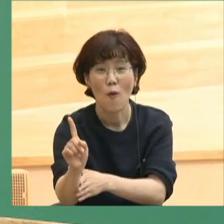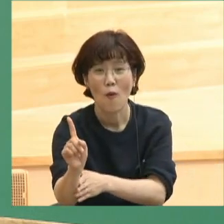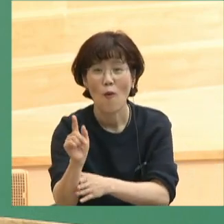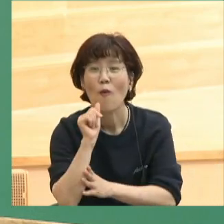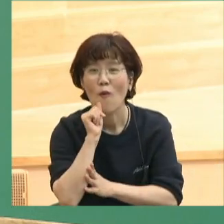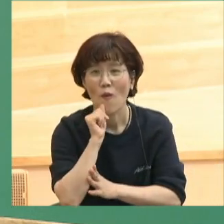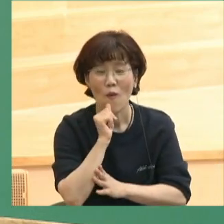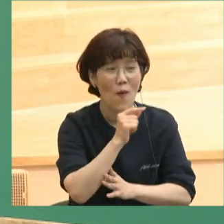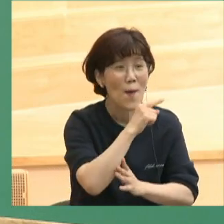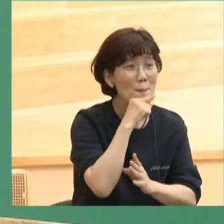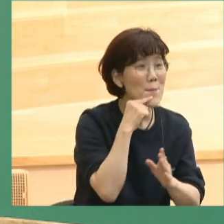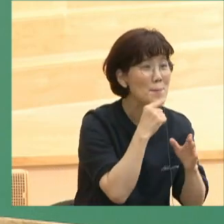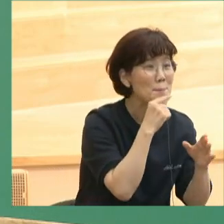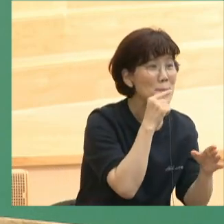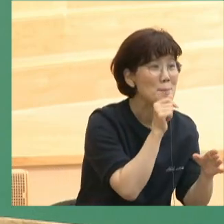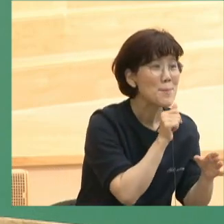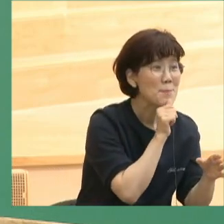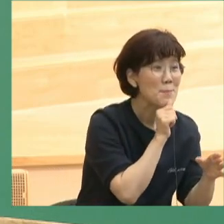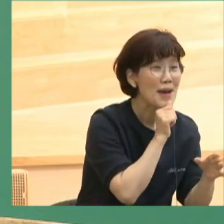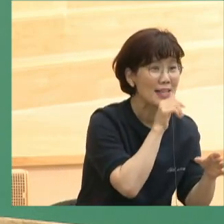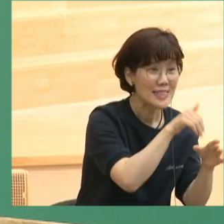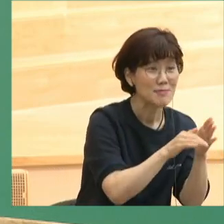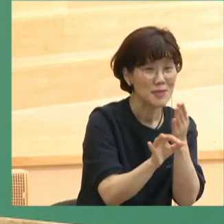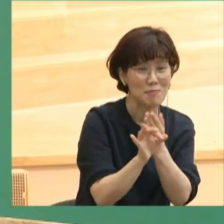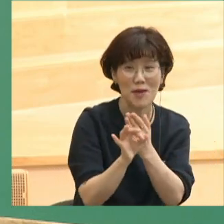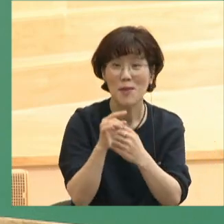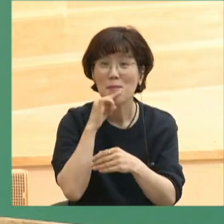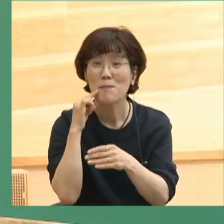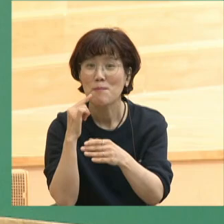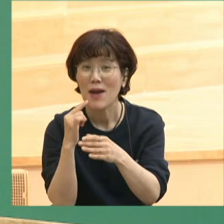팥 심은 데 못한다? 뭐 다 똑같잖아요.